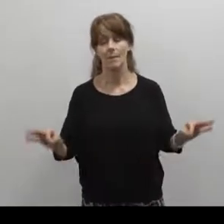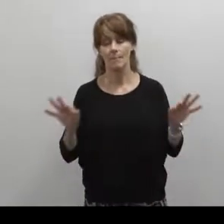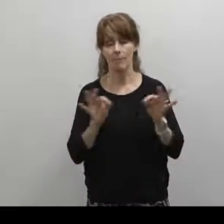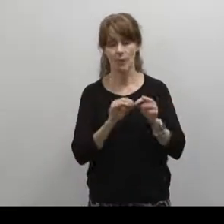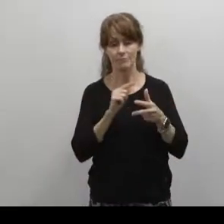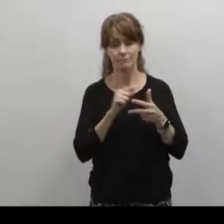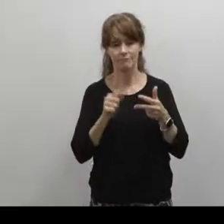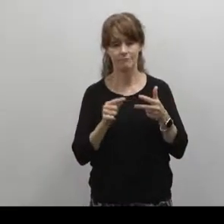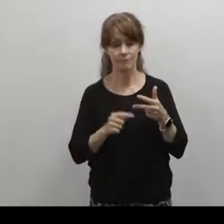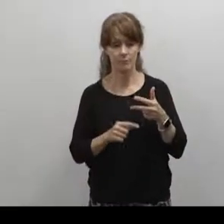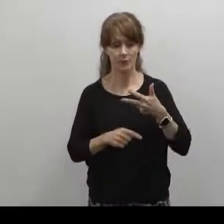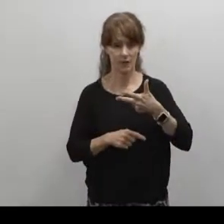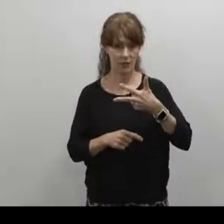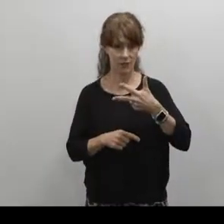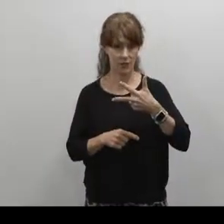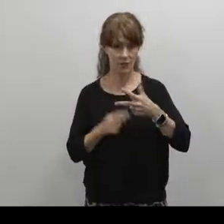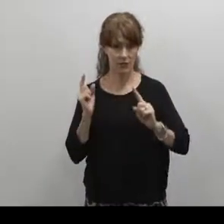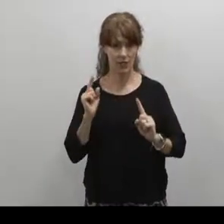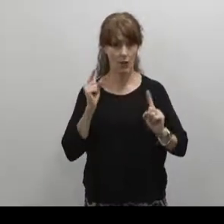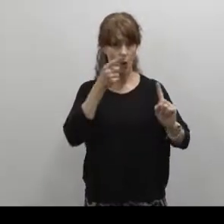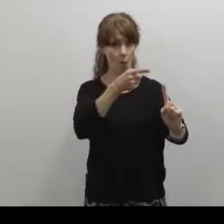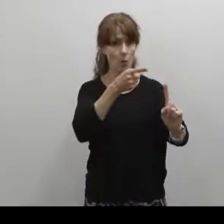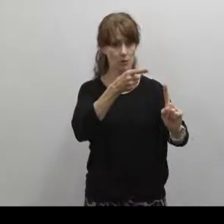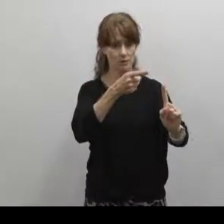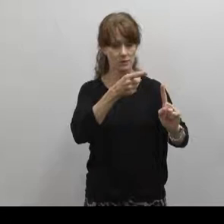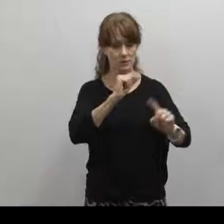trong đấy highlight môi chấm nuốt để khiêm chọn